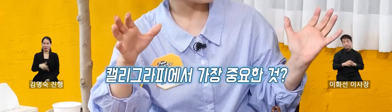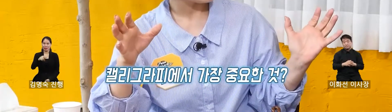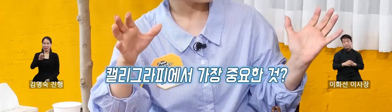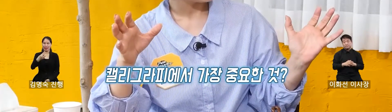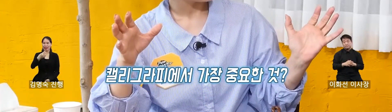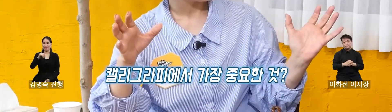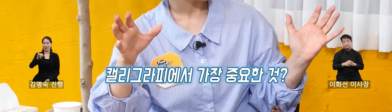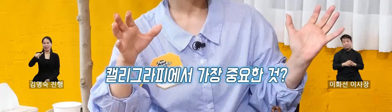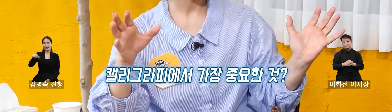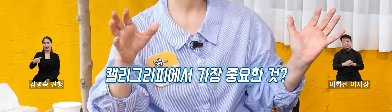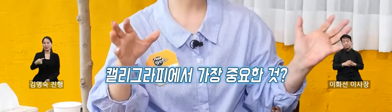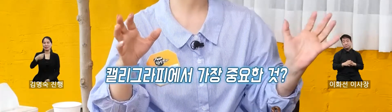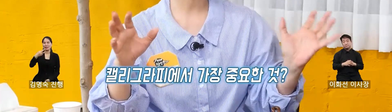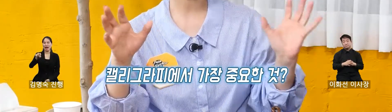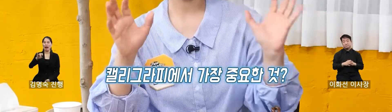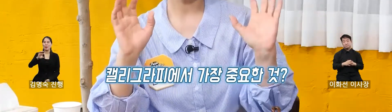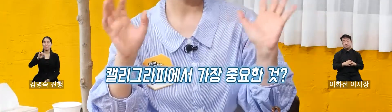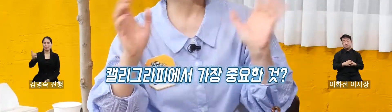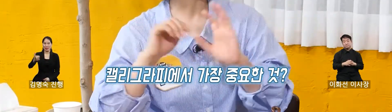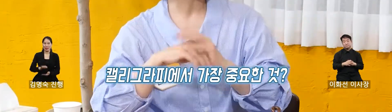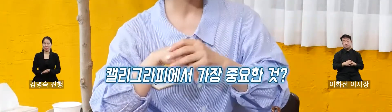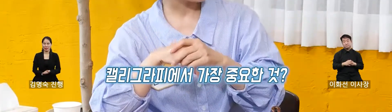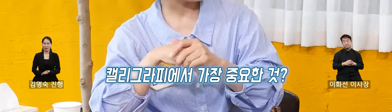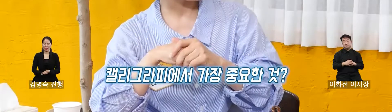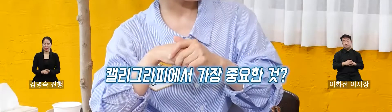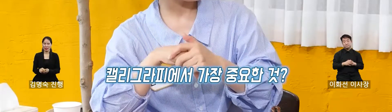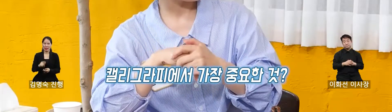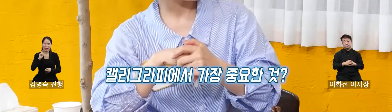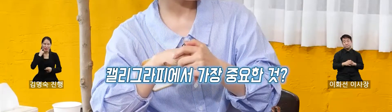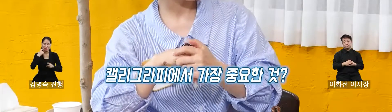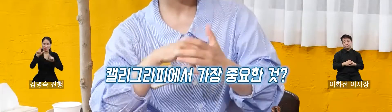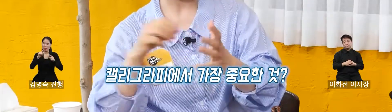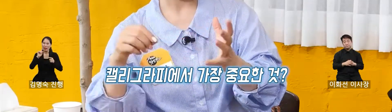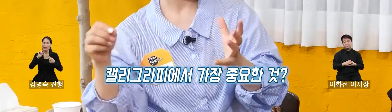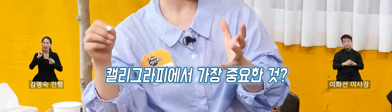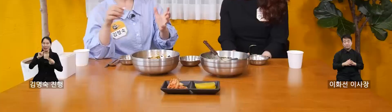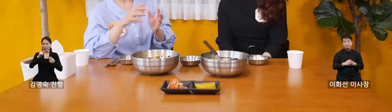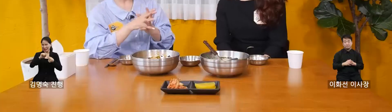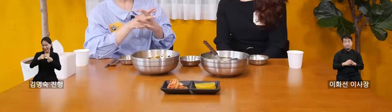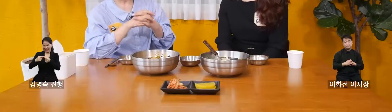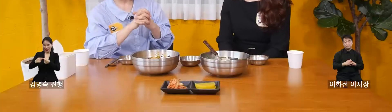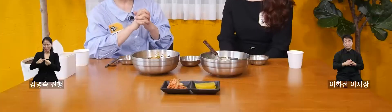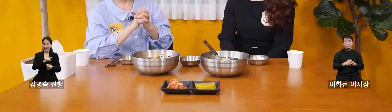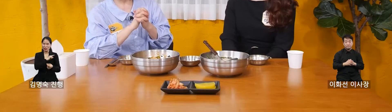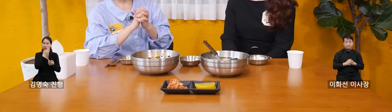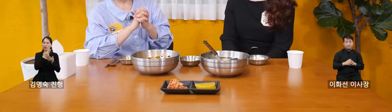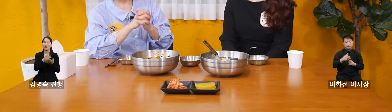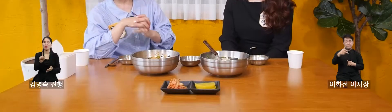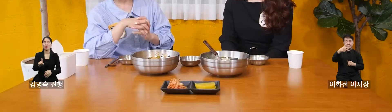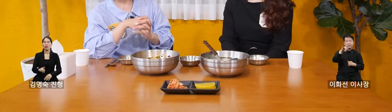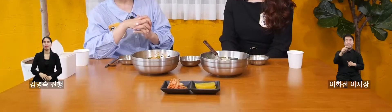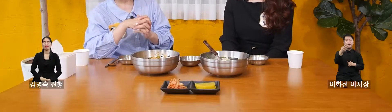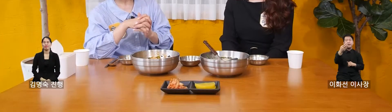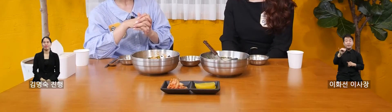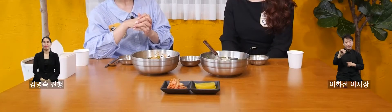캘리그라피. 제일 중요한 게 뭐라고 생각하세요? 아, 캘리그라피.